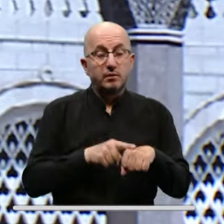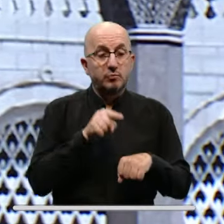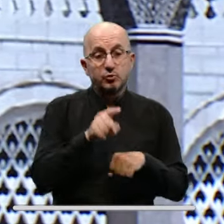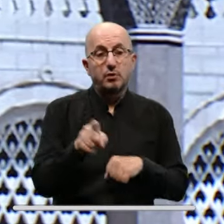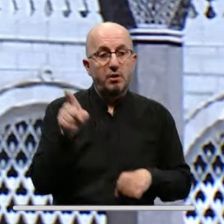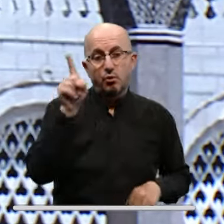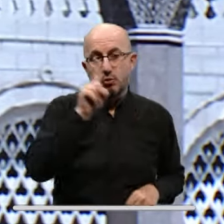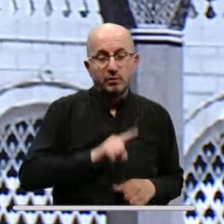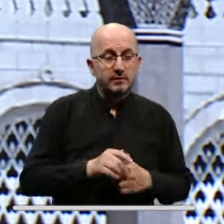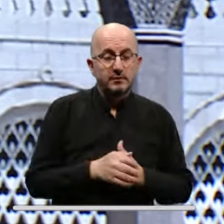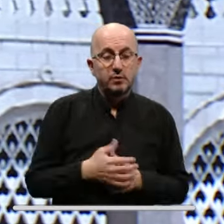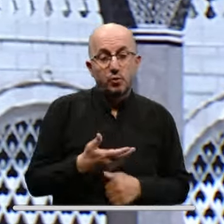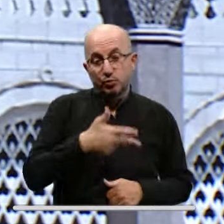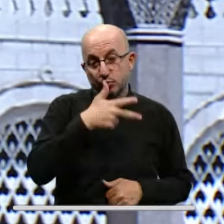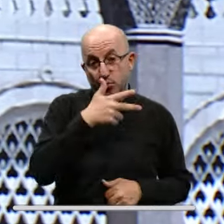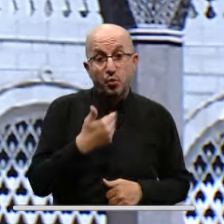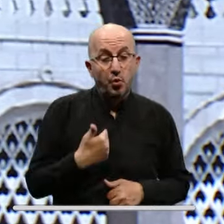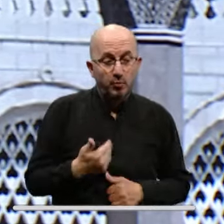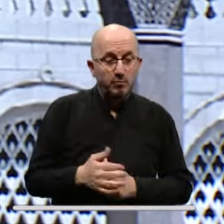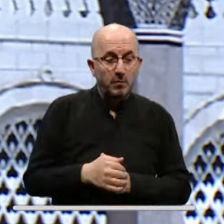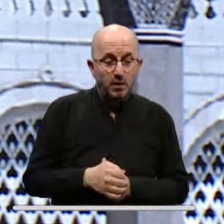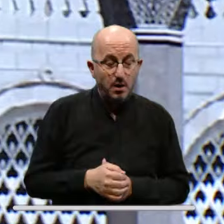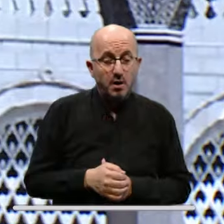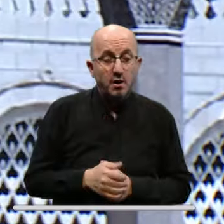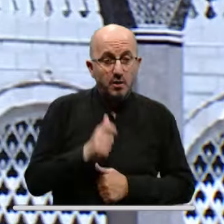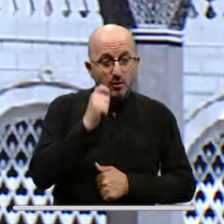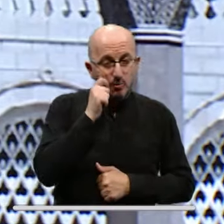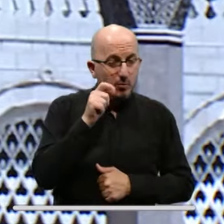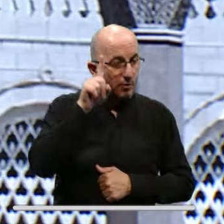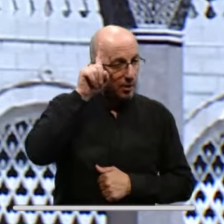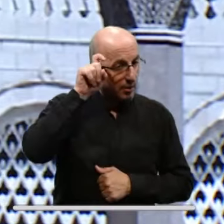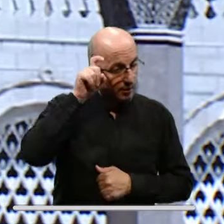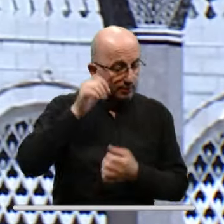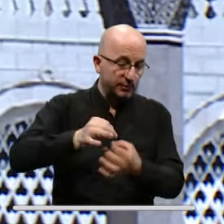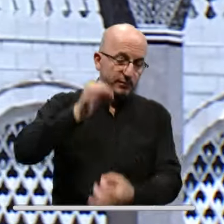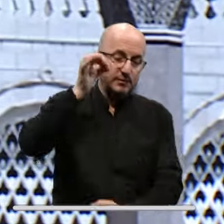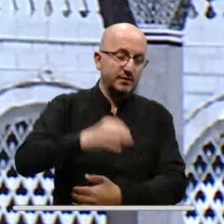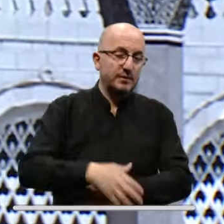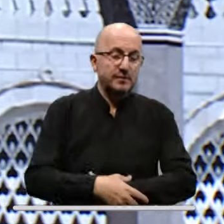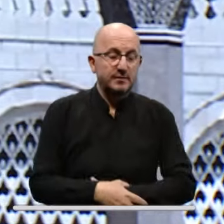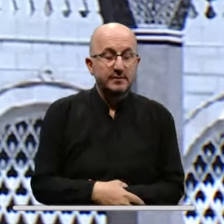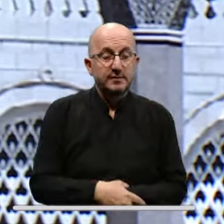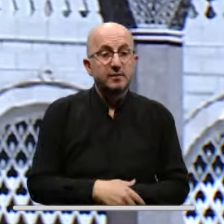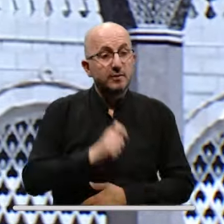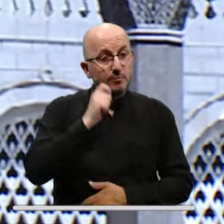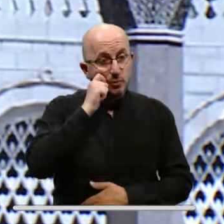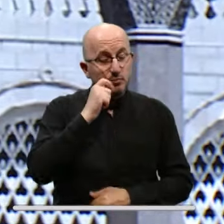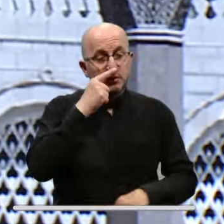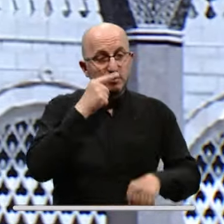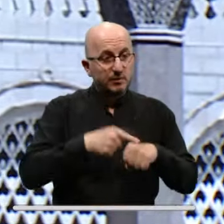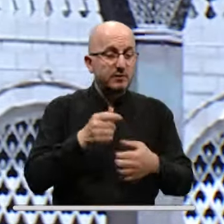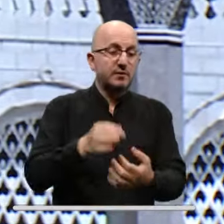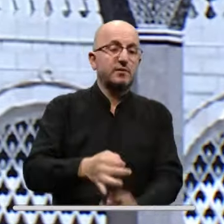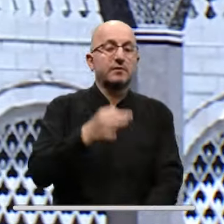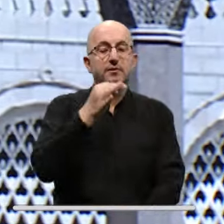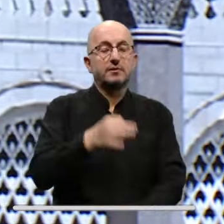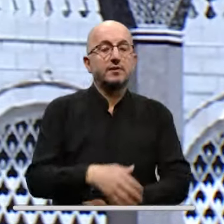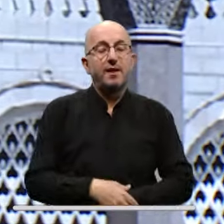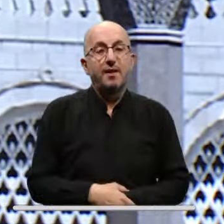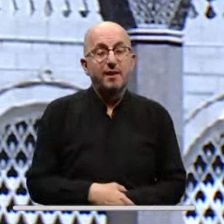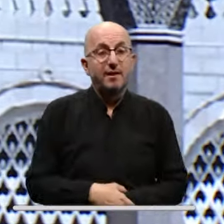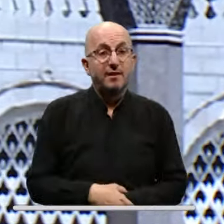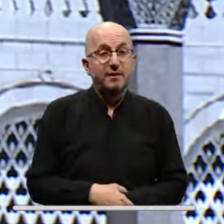da üzülüyorum. Mümin akıllı, zeki insandır. Mümin inanan insan, yani hele